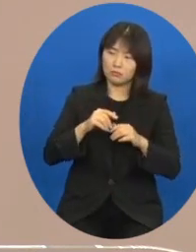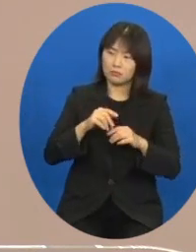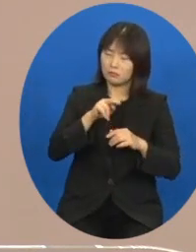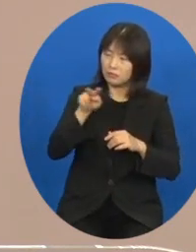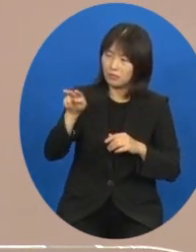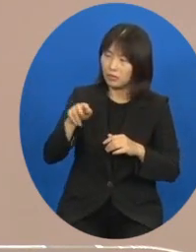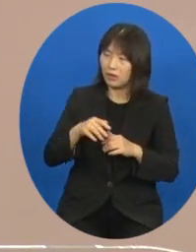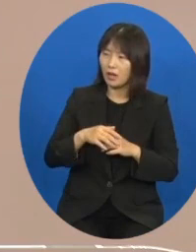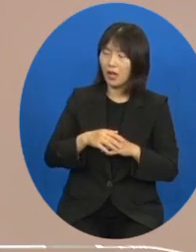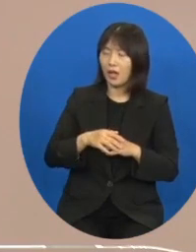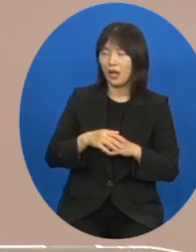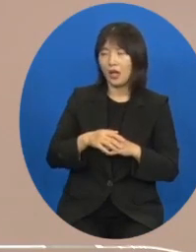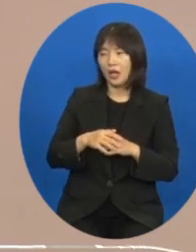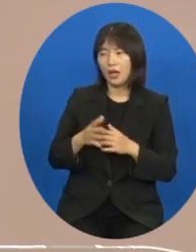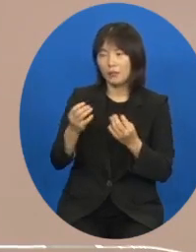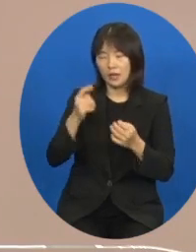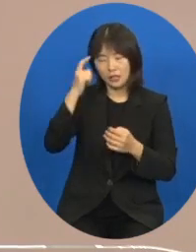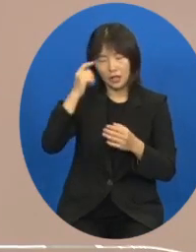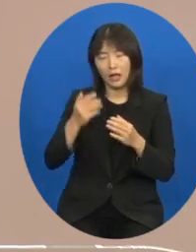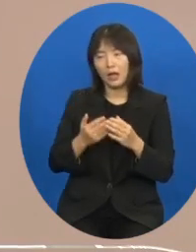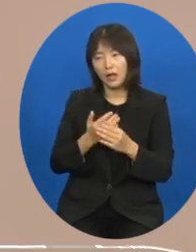생각을 하게 만들더라.